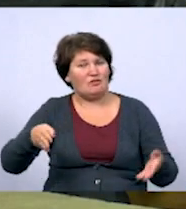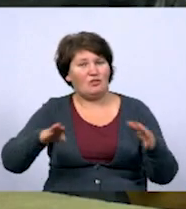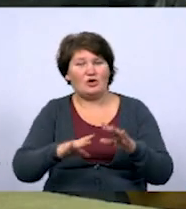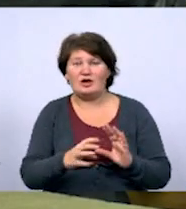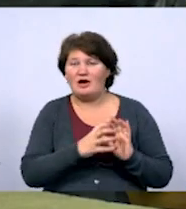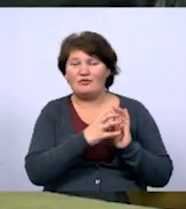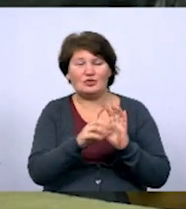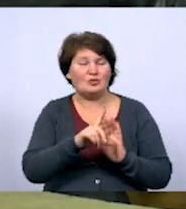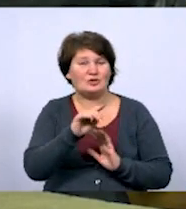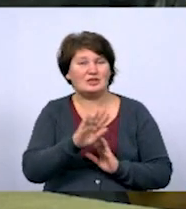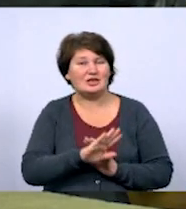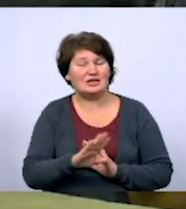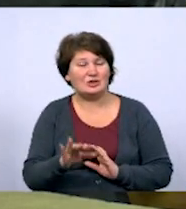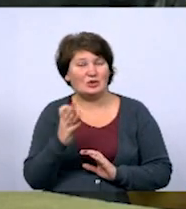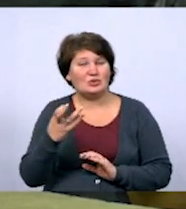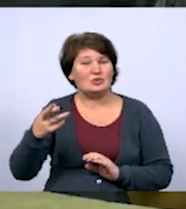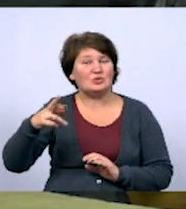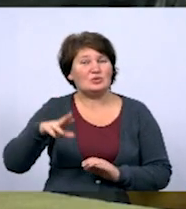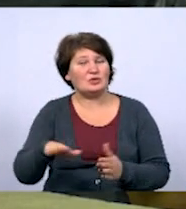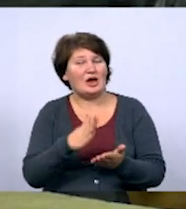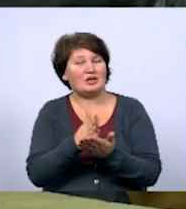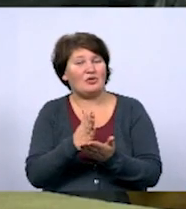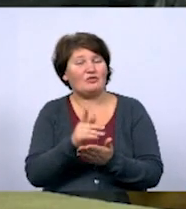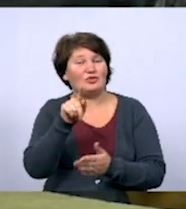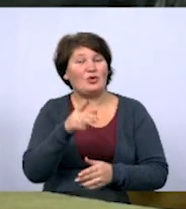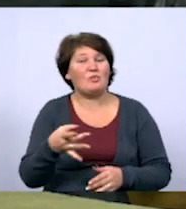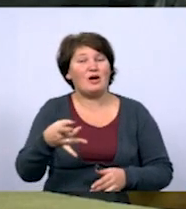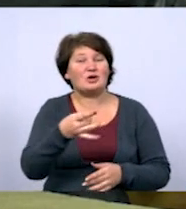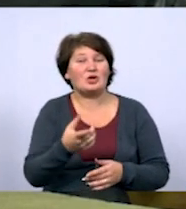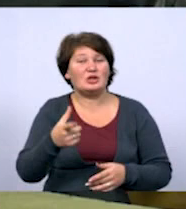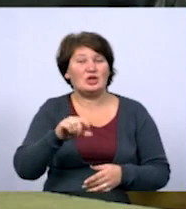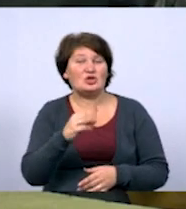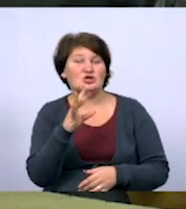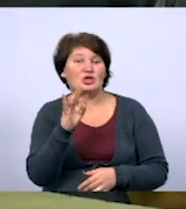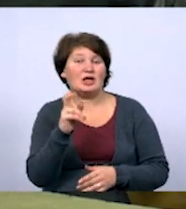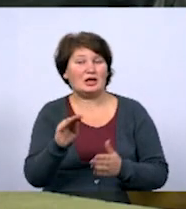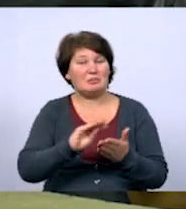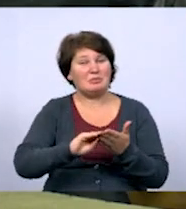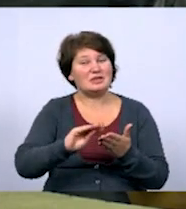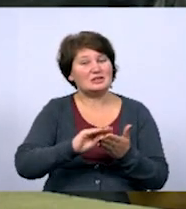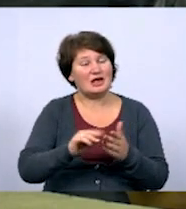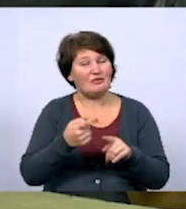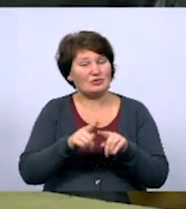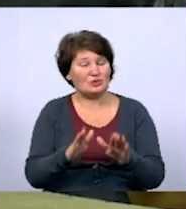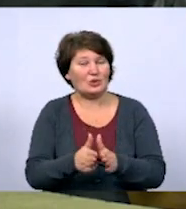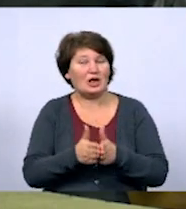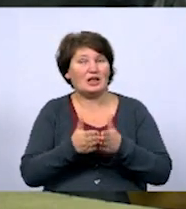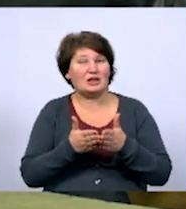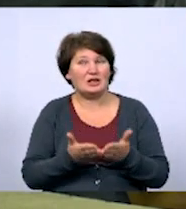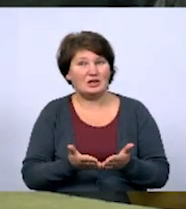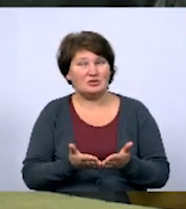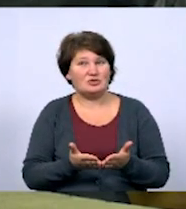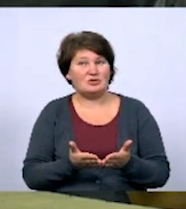не ходить. І студія знаходилася саме в тому районі, де Петро Шекерик писав цей твір. Буквально поруч через